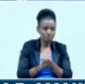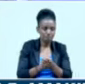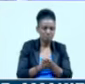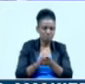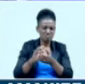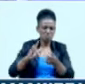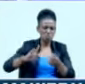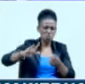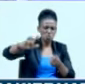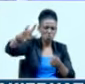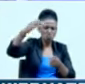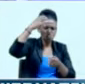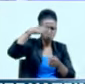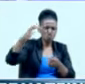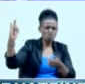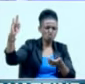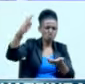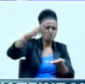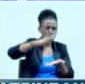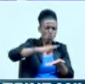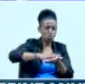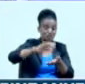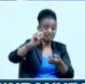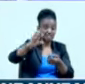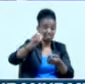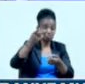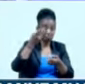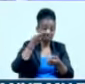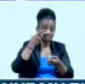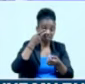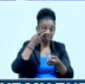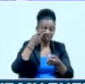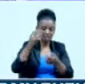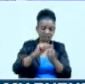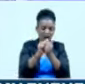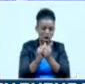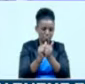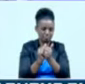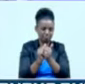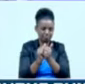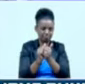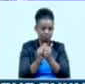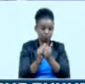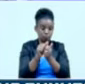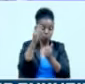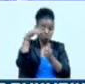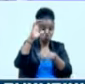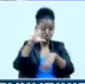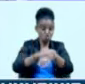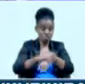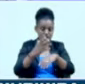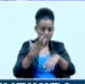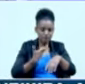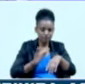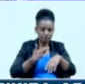indege zirahari, umuntu ava i Buraya akarara i Kigali, ni nk'aho n'ubundi dusa n'abari hamwe, kuko uwaza yanduye